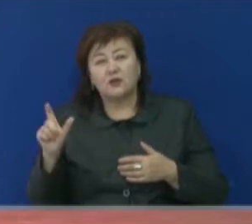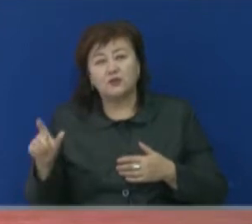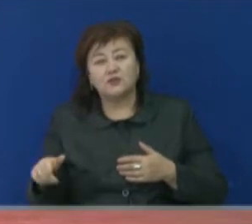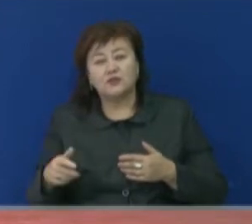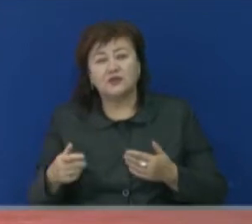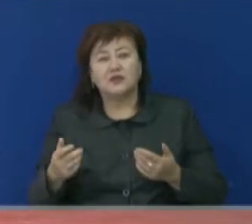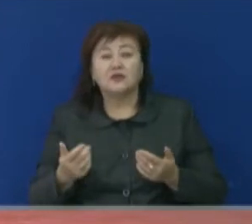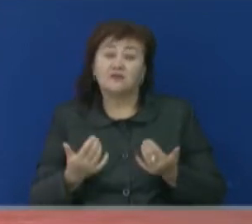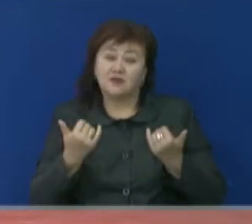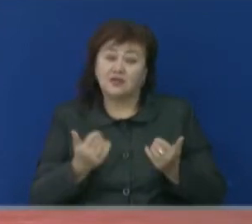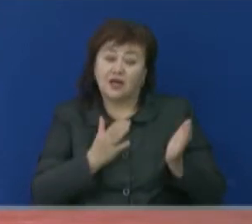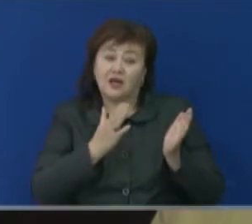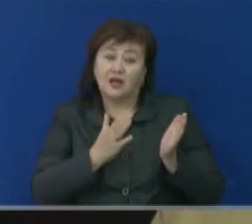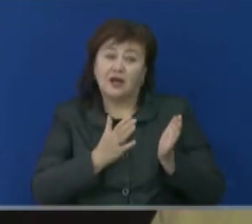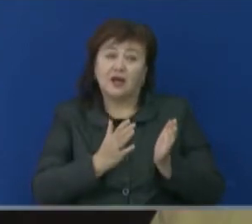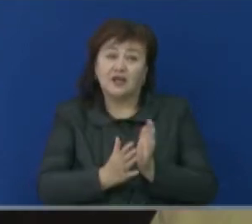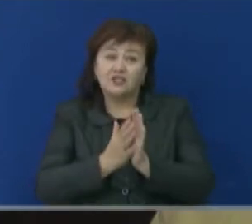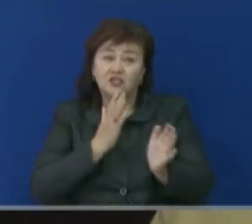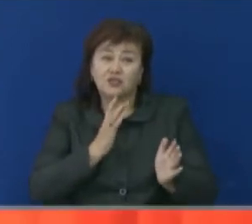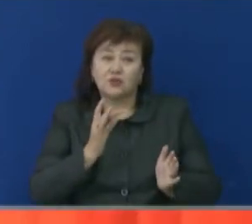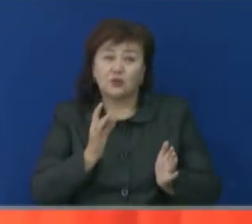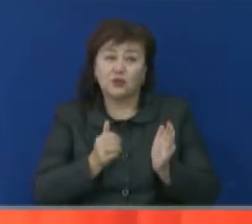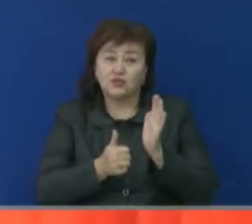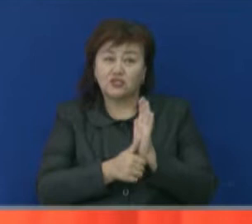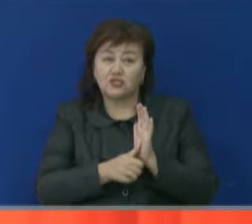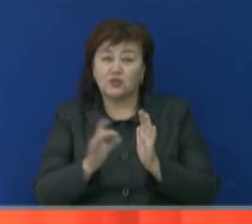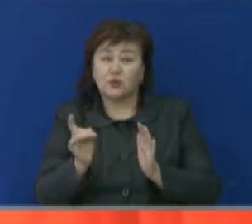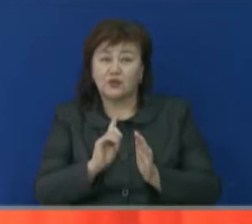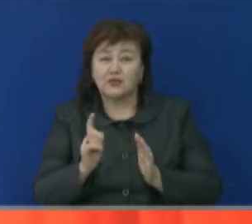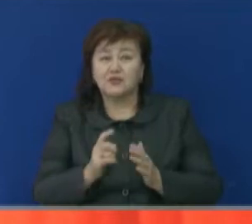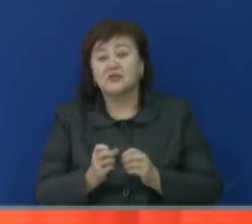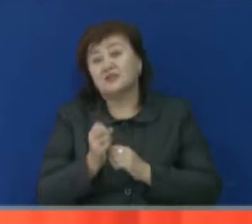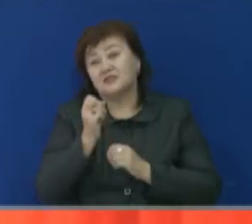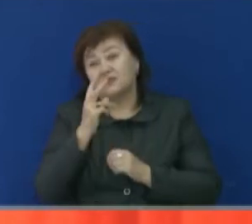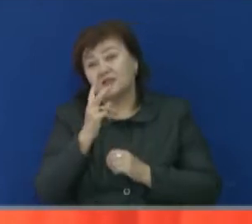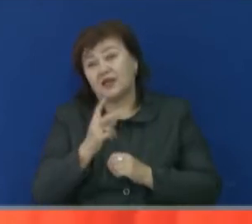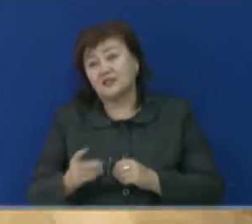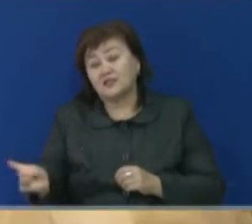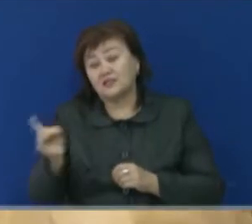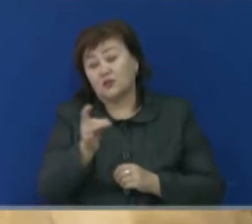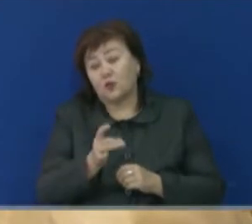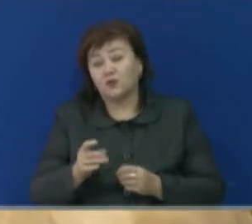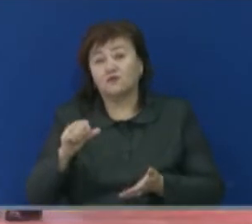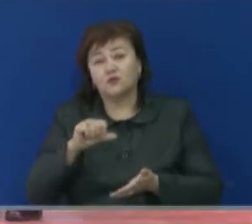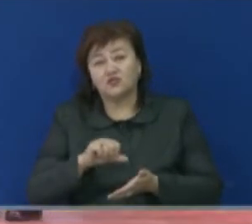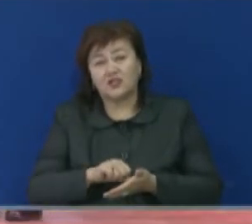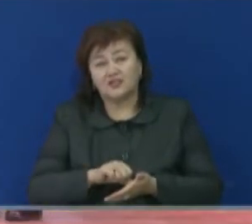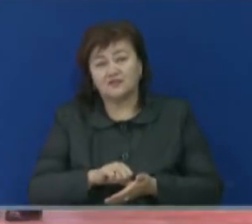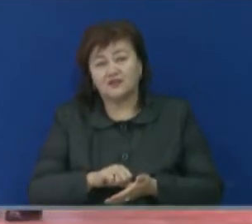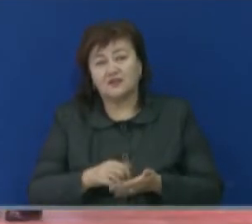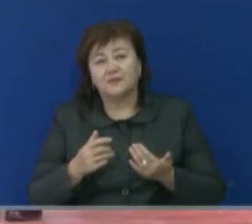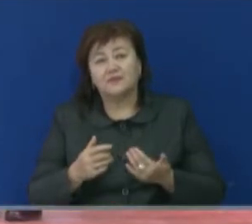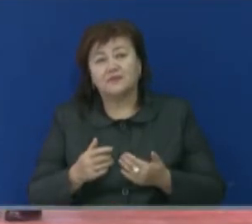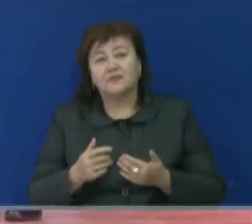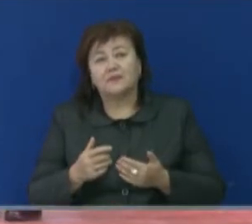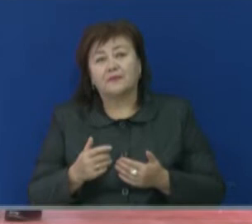мәрте ұйымдастырылған республикалық 2 жұлдыз фестиваліне 12 өңірден қатысушылар келіп бақ сынады. Дәстүрлі шараны ұйымдастыруға қалалық мәдениет